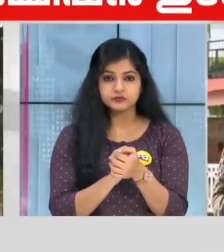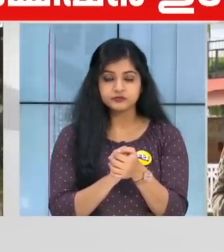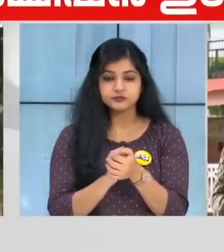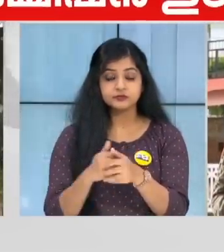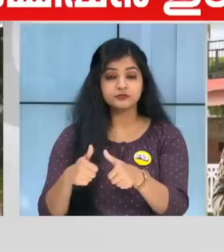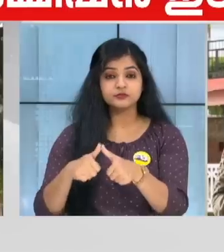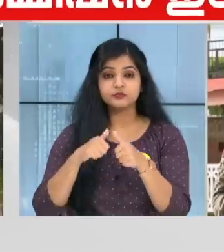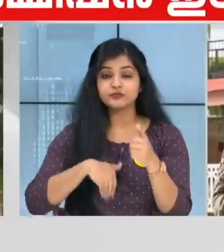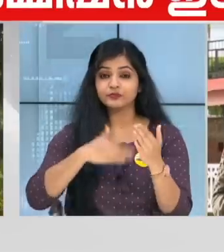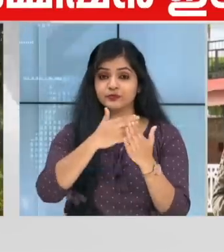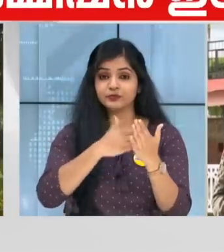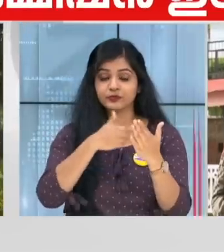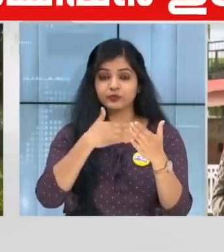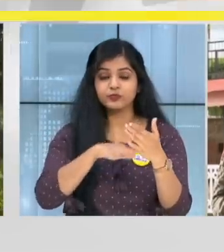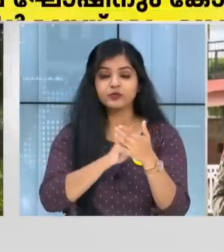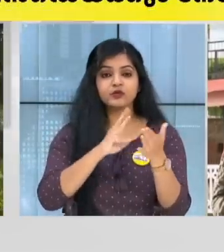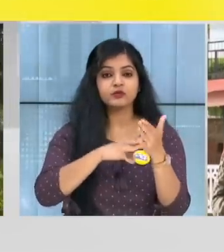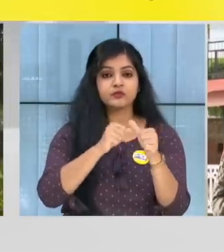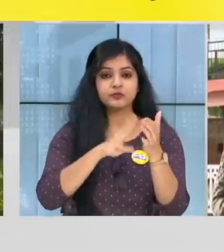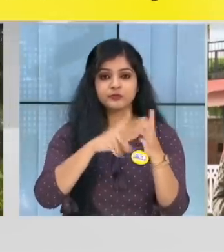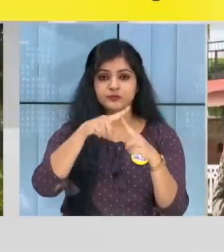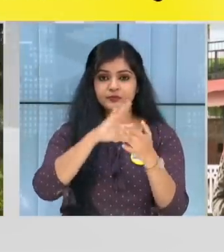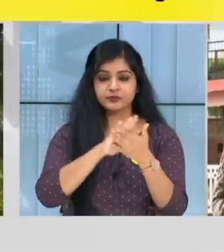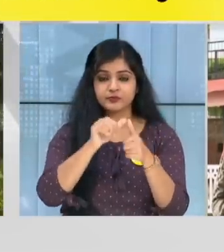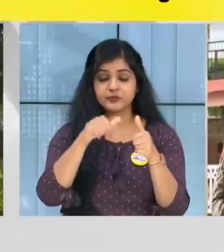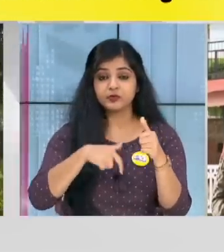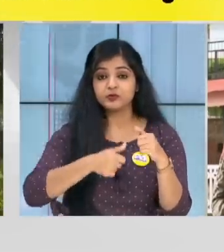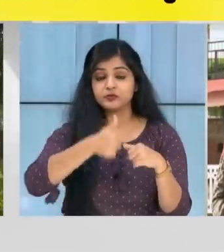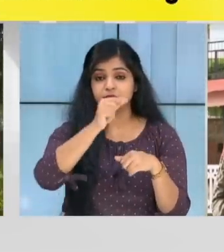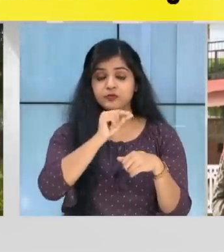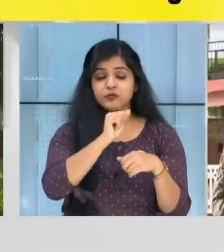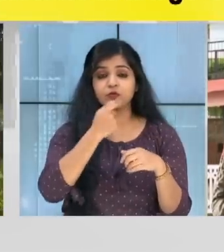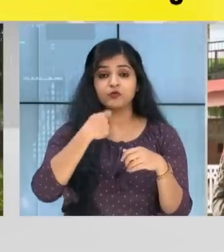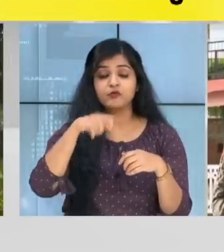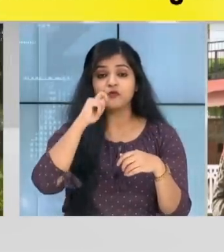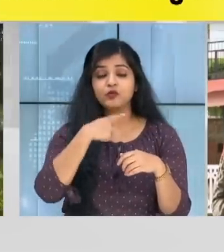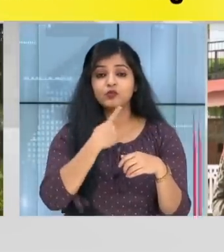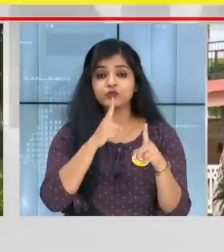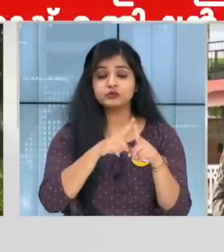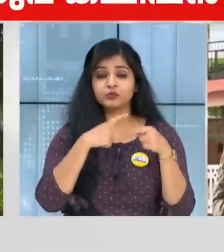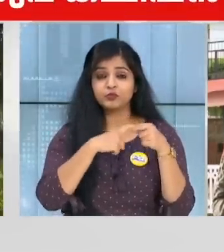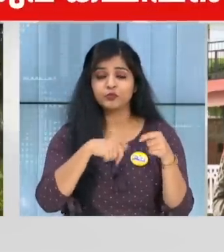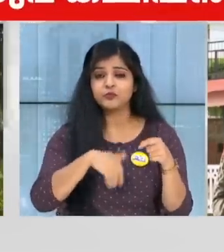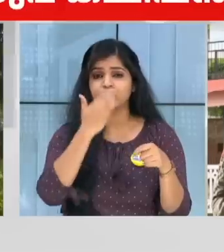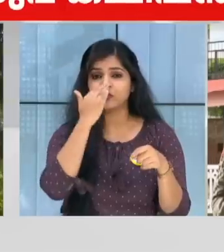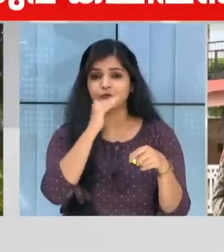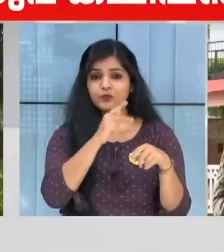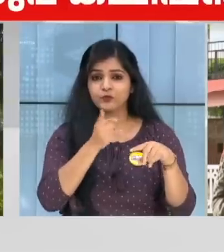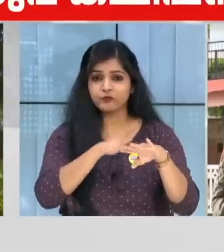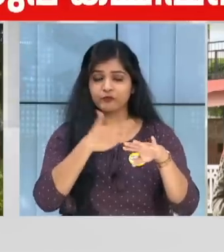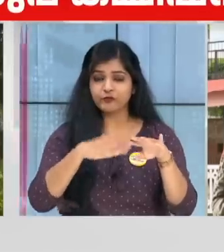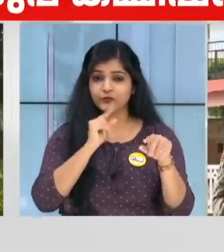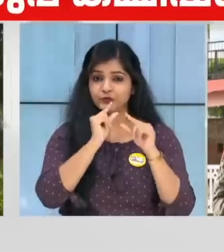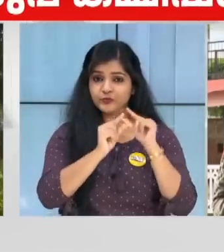ഈ വിഷയത്തിൽ മമതാ ബാനർജിയുടെ പിതൃത്വം തന്നെ ചോദ്യം ചെയ്തുകൊണ്ട് പരിഹസിച്ചുകൊണ്ട് നടത്തിയ